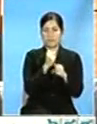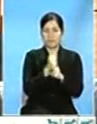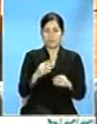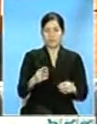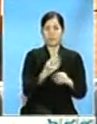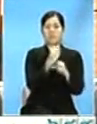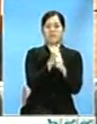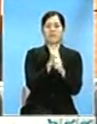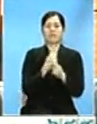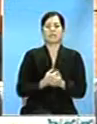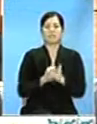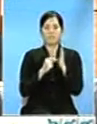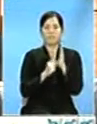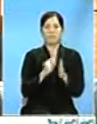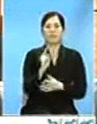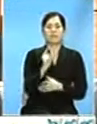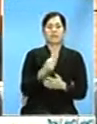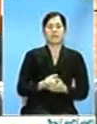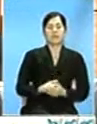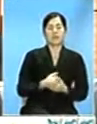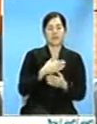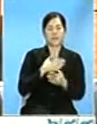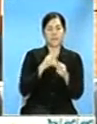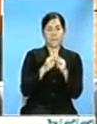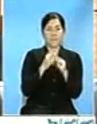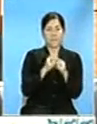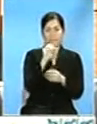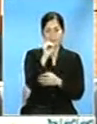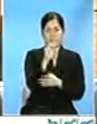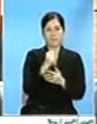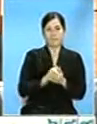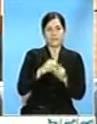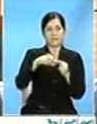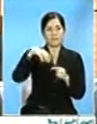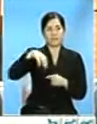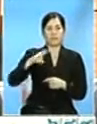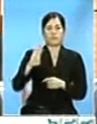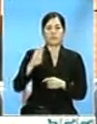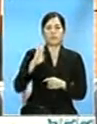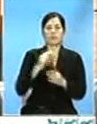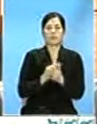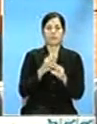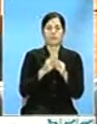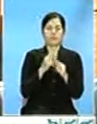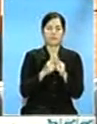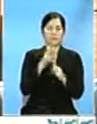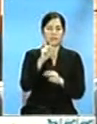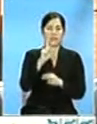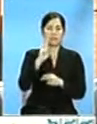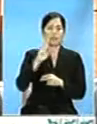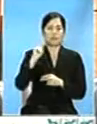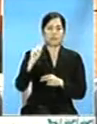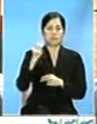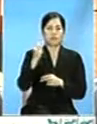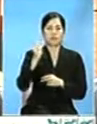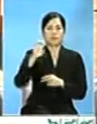างนะฮะเห็นไหมฮะผมขออนุญาตเอ่ยนามนะฮะบริษัทครีมสำอางกวนอิมอย่างเงี้ยด็อกเตอร์เต็มบริ